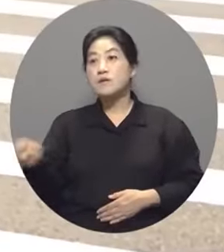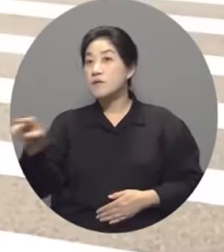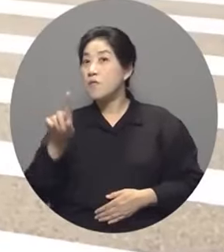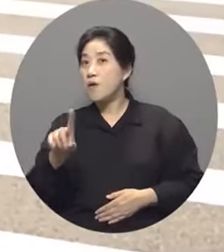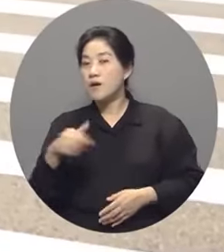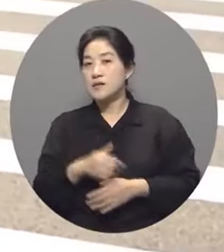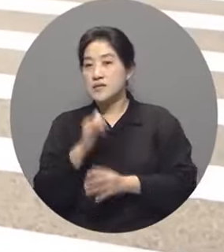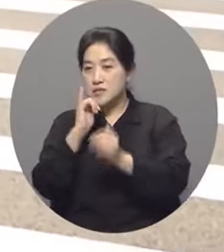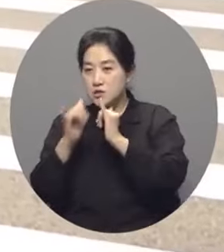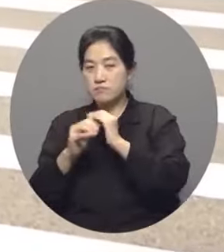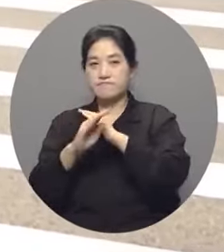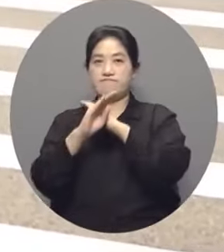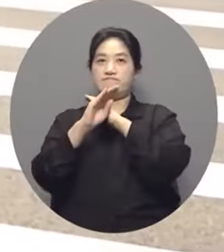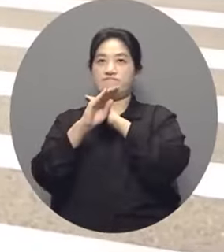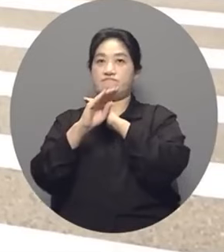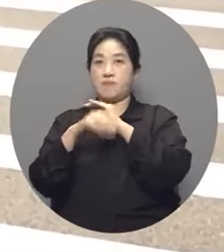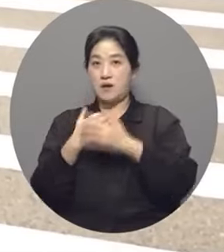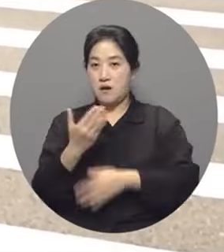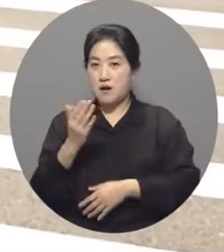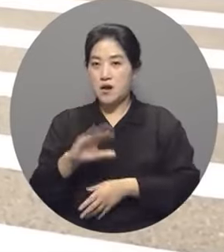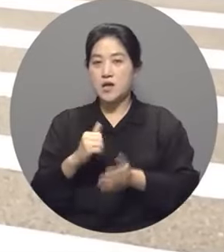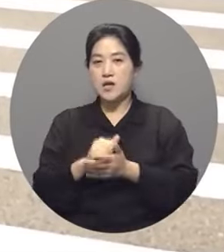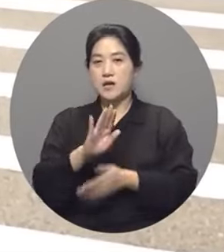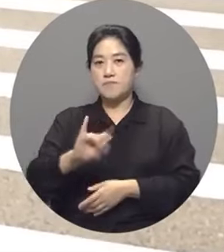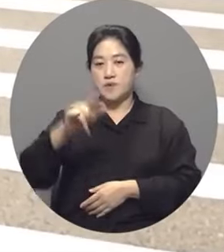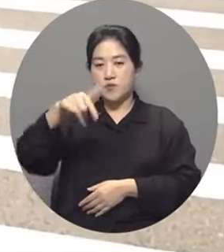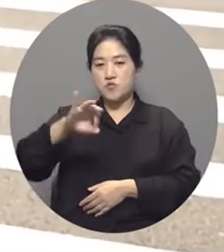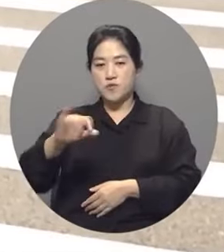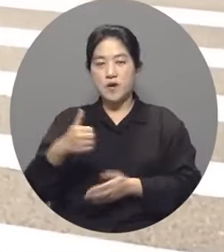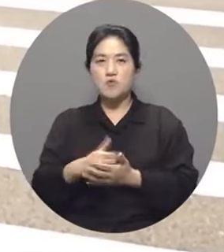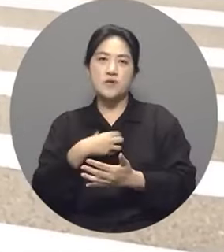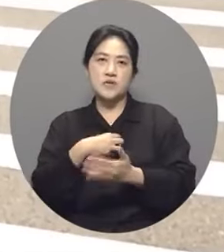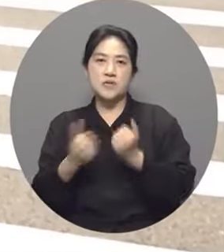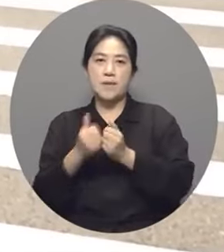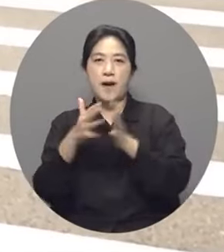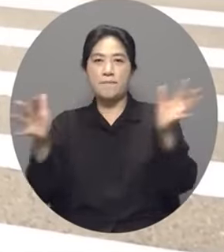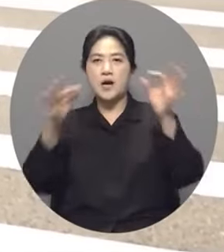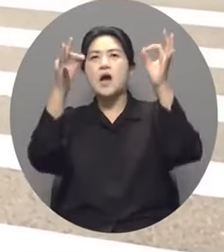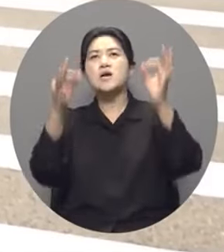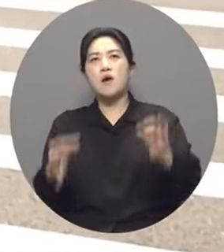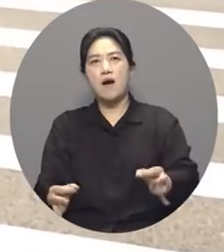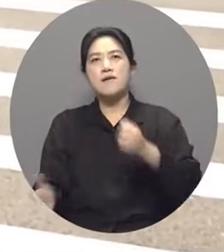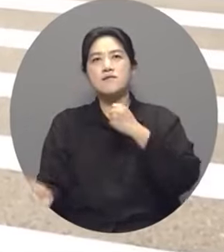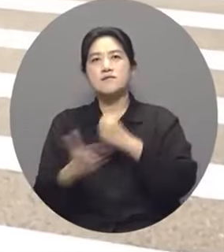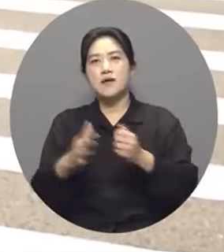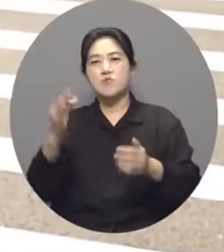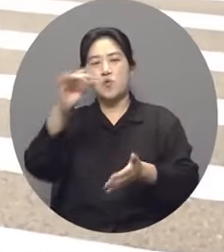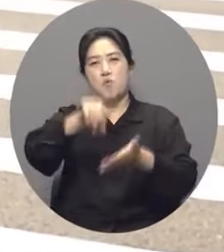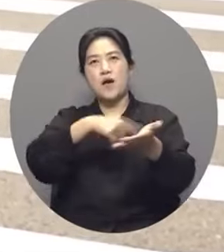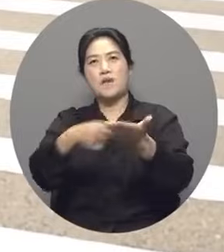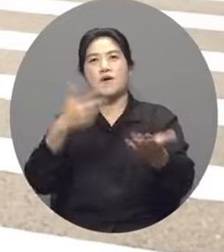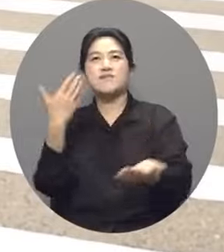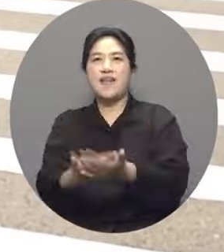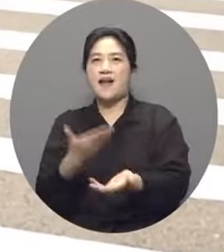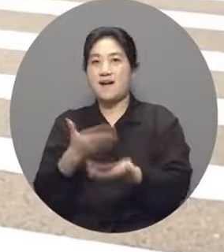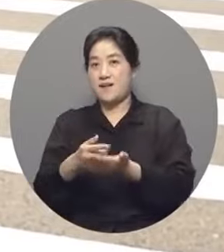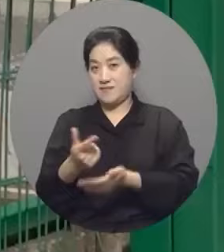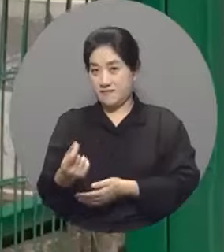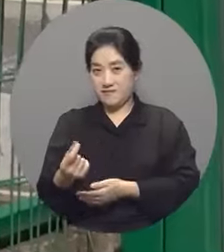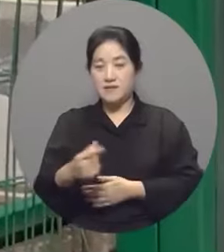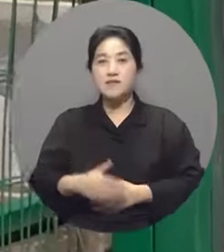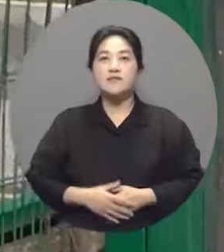인터뷰 요청에는 응하지 않았지만 비구위안의 위기설로 아파트 가격이 급락하자 환불을 요구하고 있는 것으로